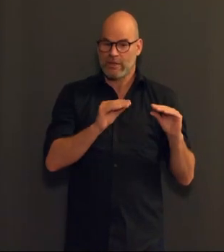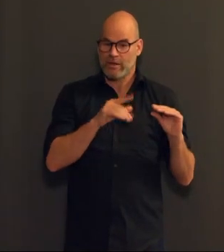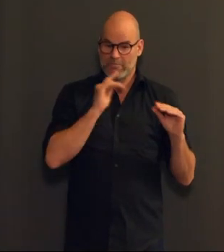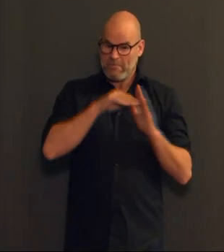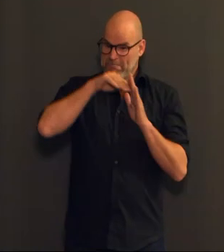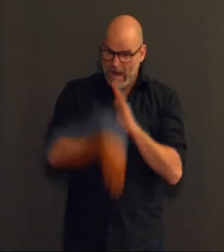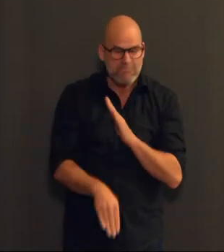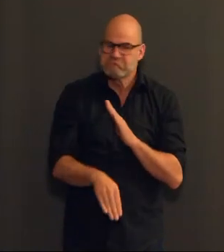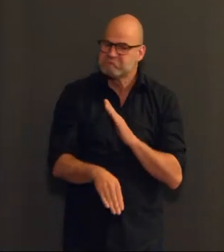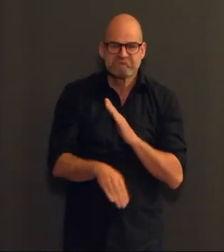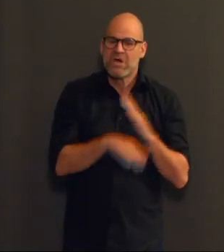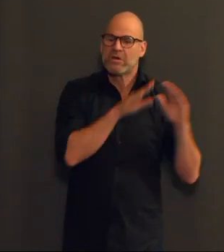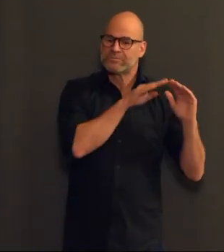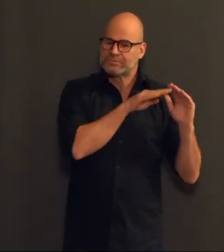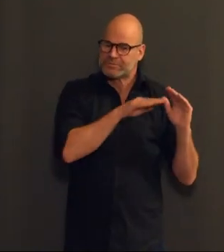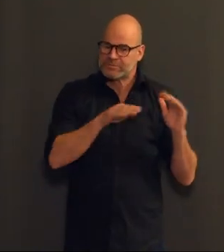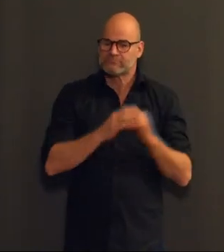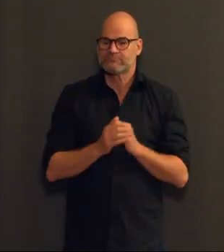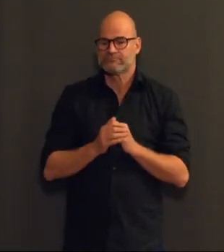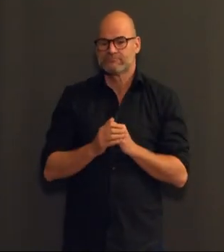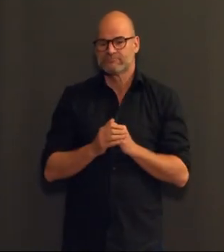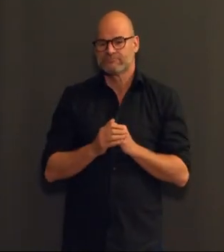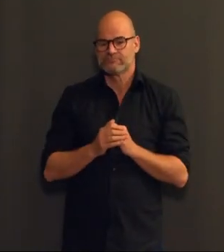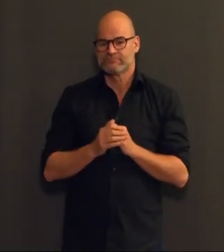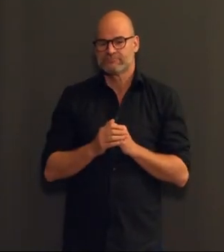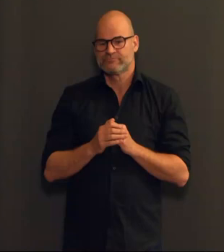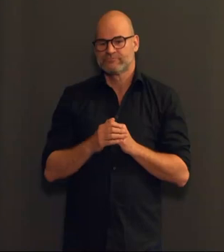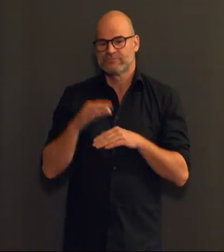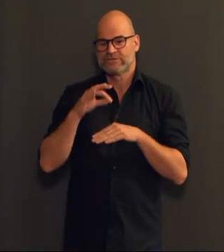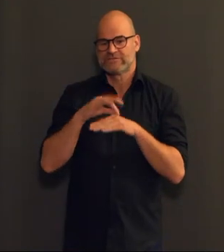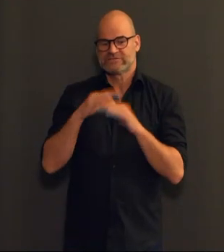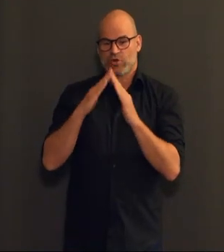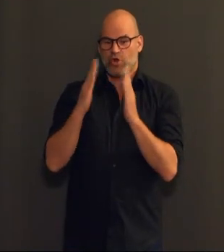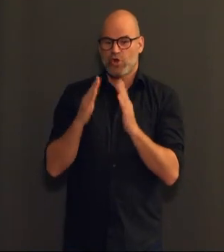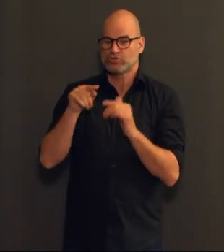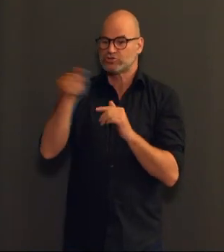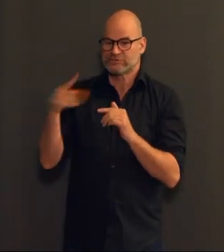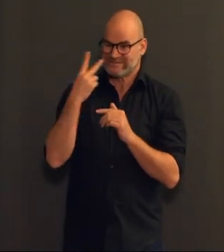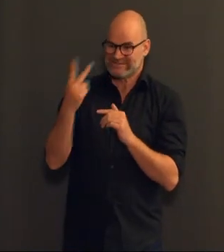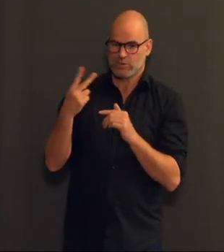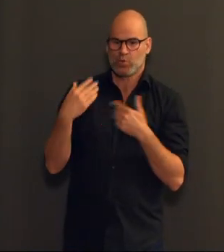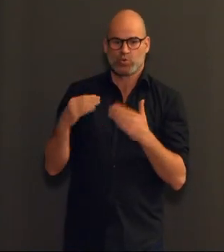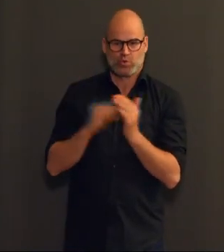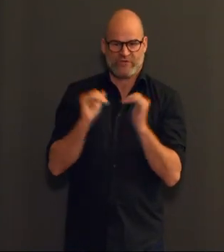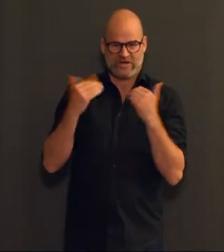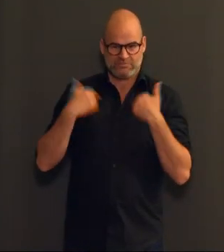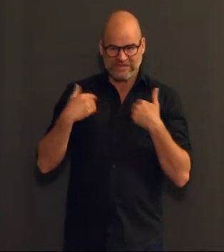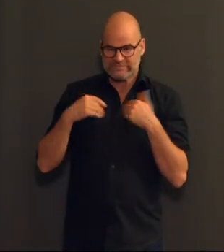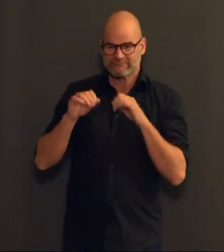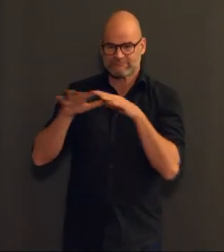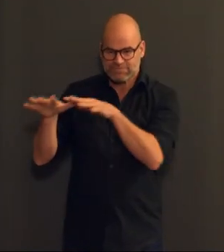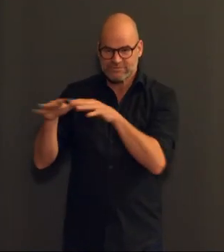lichtjes, maar de ziekenhuisbezetting verkeert nog steeds op een kritiek niveau, met